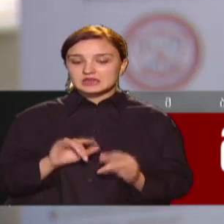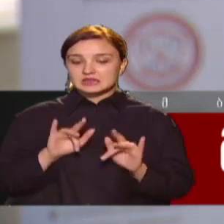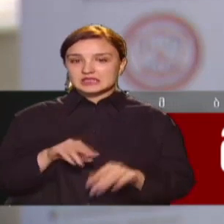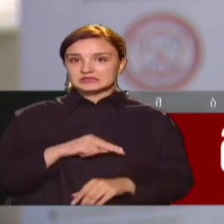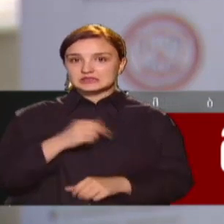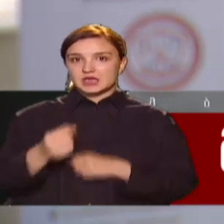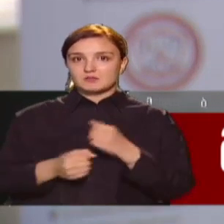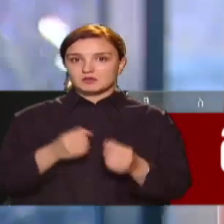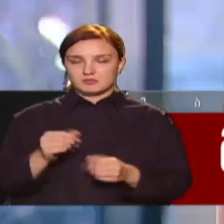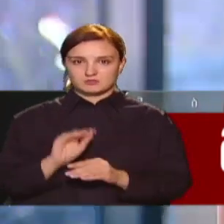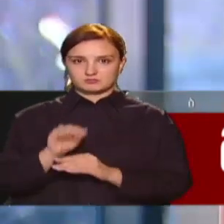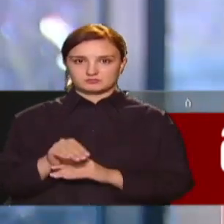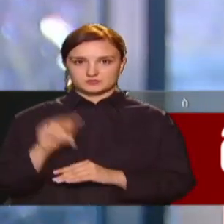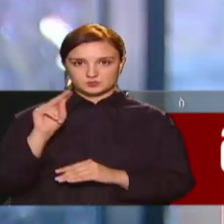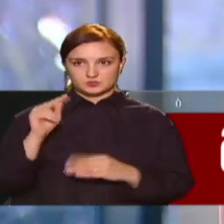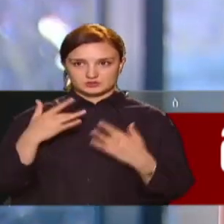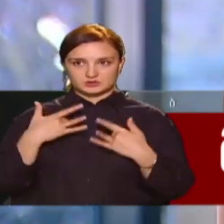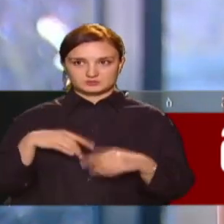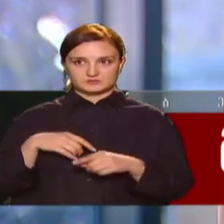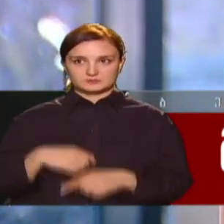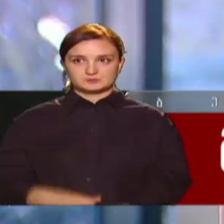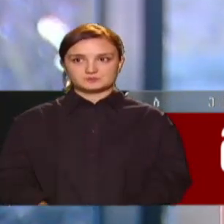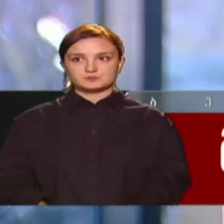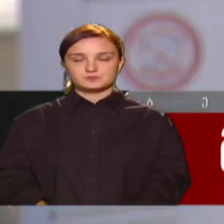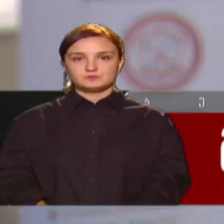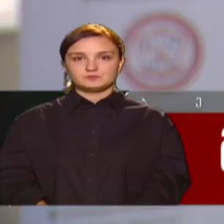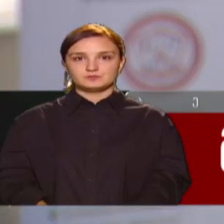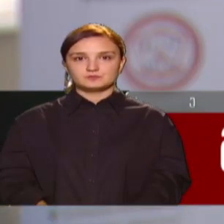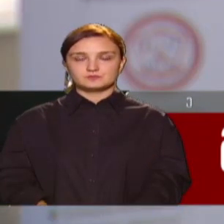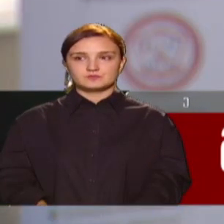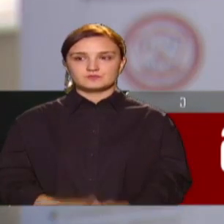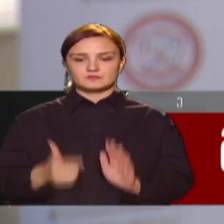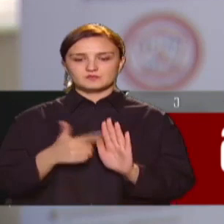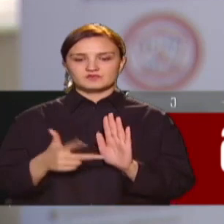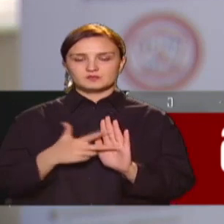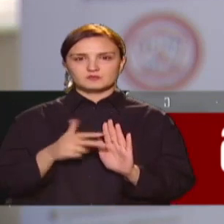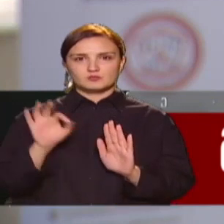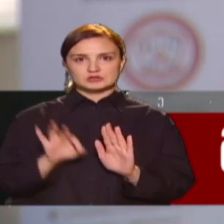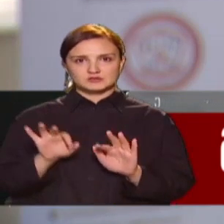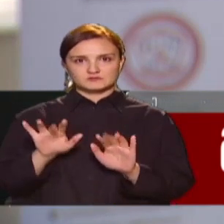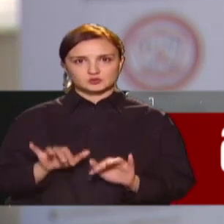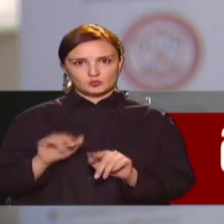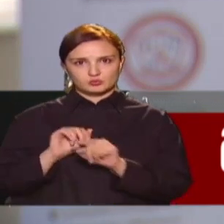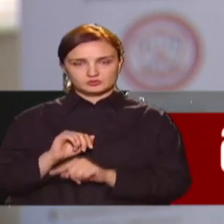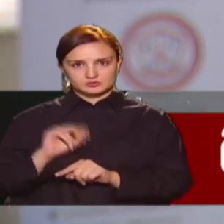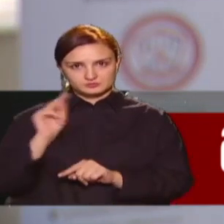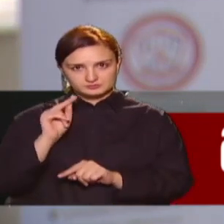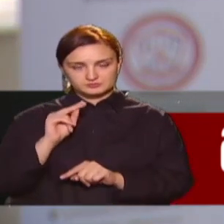მაჩვენებელი გავზარდოთ ჩვენ კურსდამთავრებულებს. Დაზობით ტოპოგრაფიულ სამუშაოების შესრულებაზე 78% არის